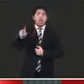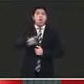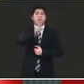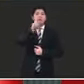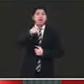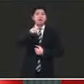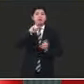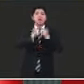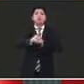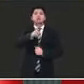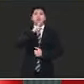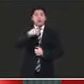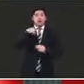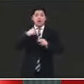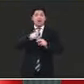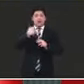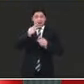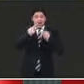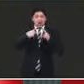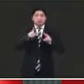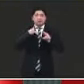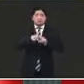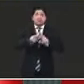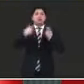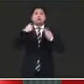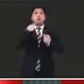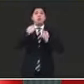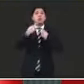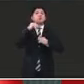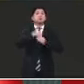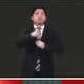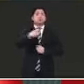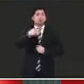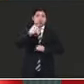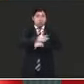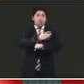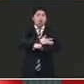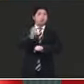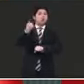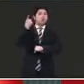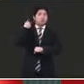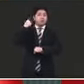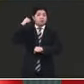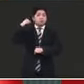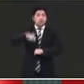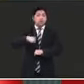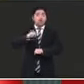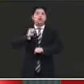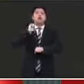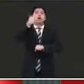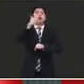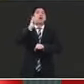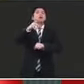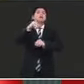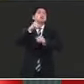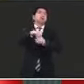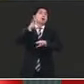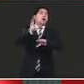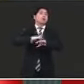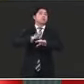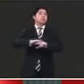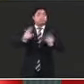son Yasama yılının açılış konuşmasında Ülkemizin dününü bugününü ve yarının kucaklayan